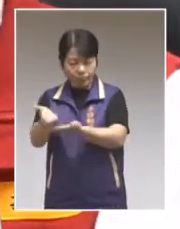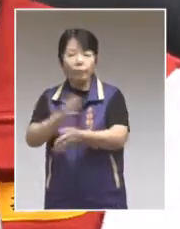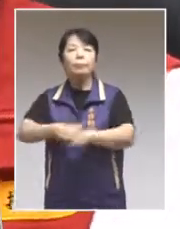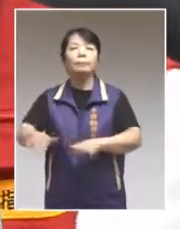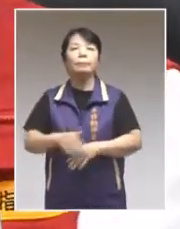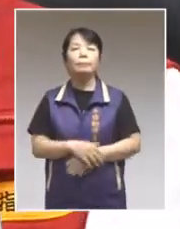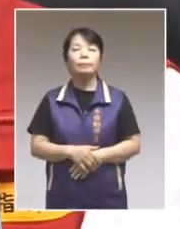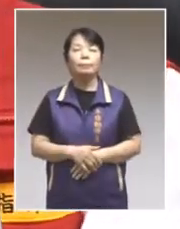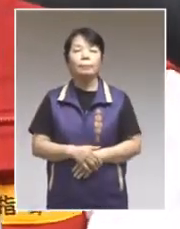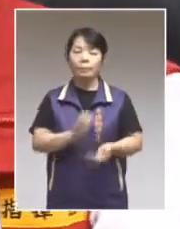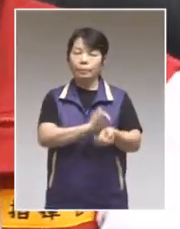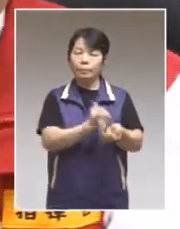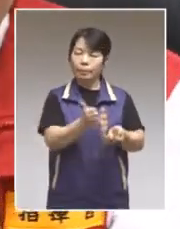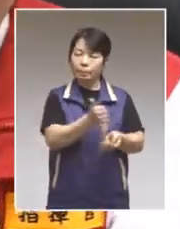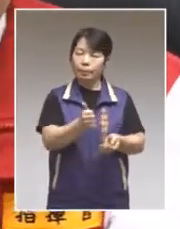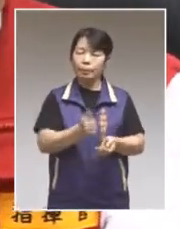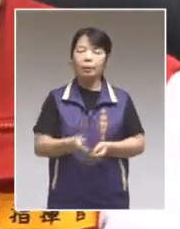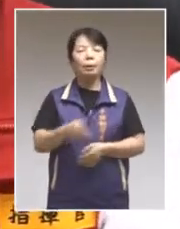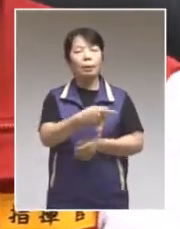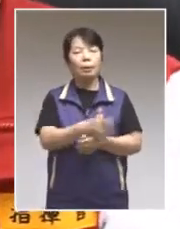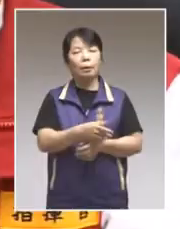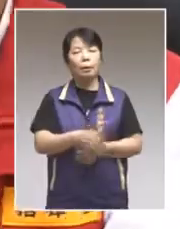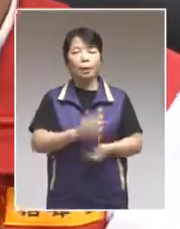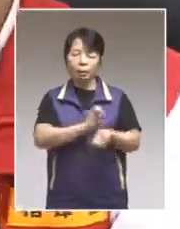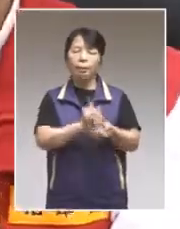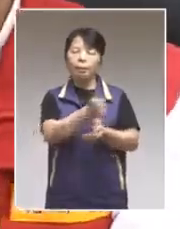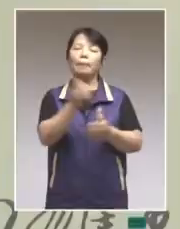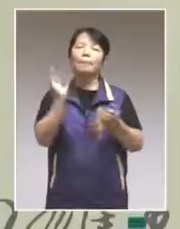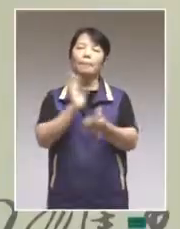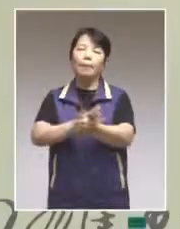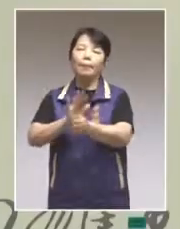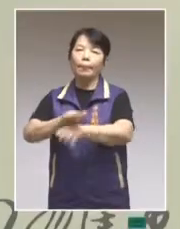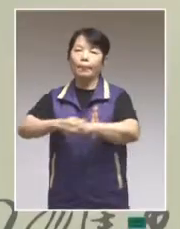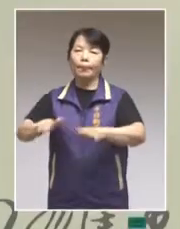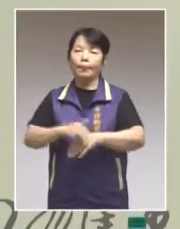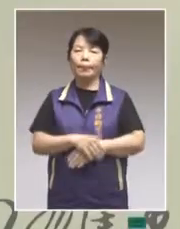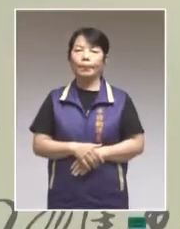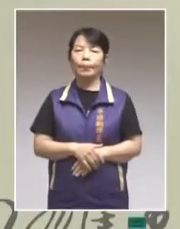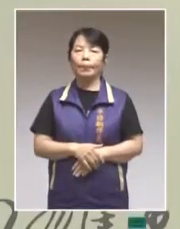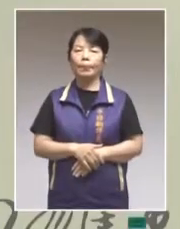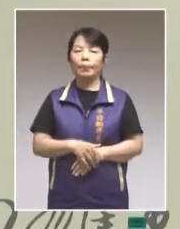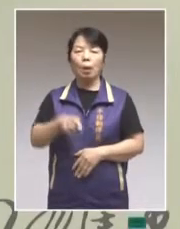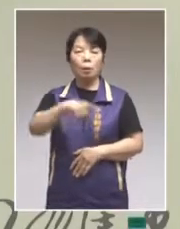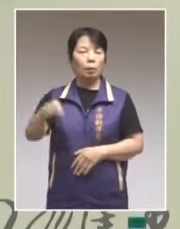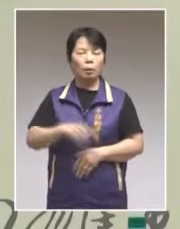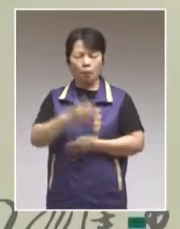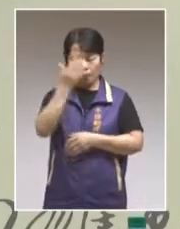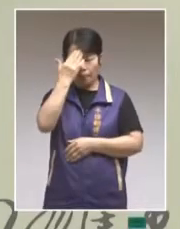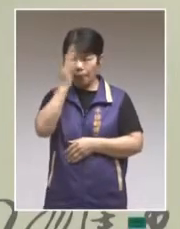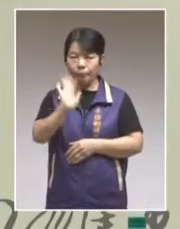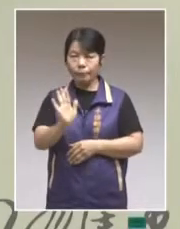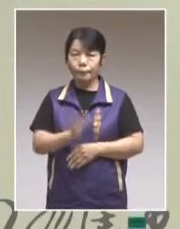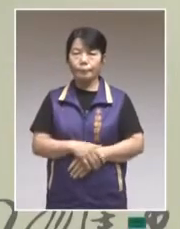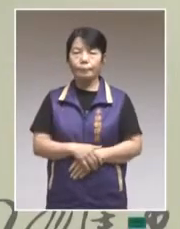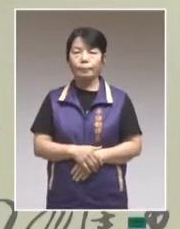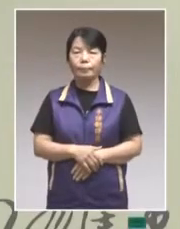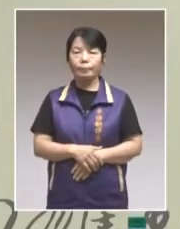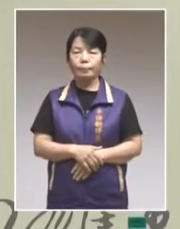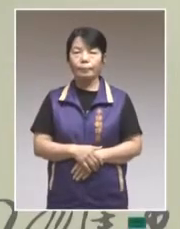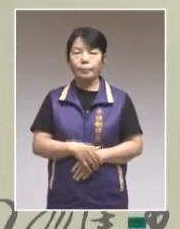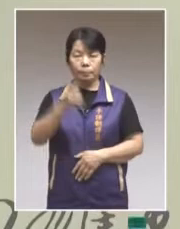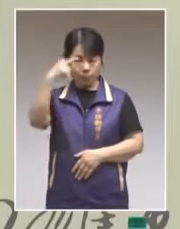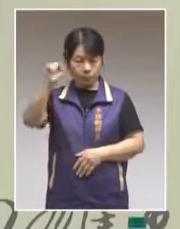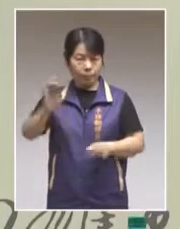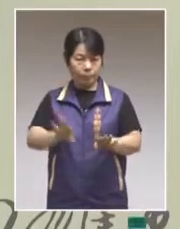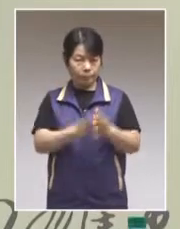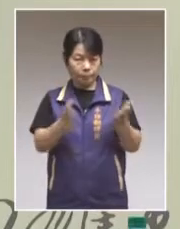这个医生出来就交医生来照顾，好，这个大家唔免烦恼，哈。这个明仔载开始，